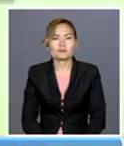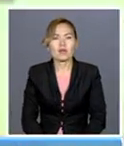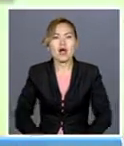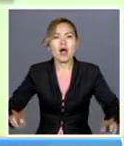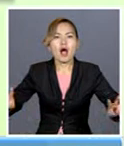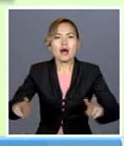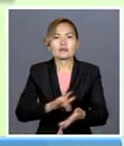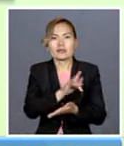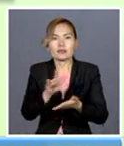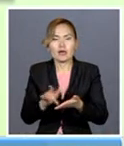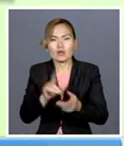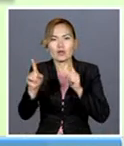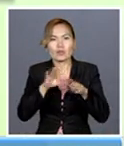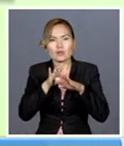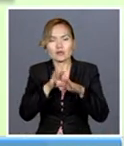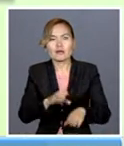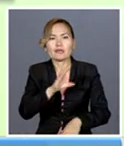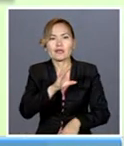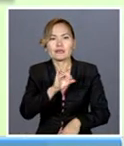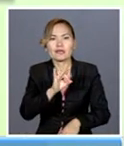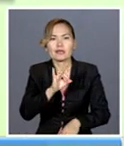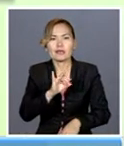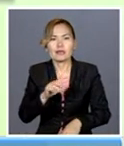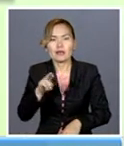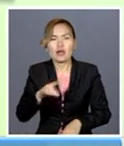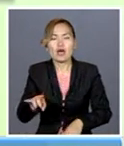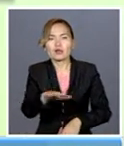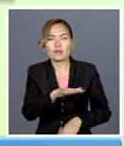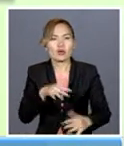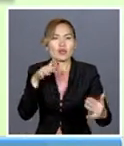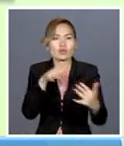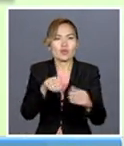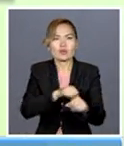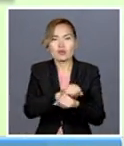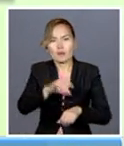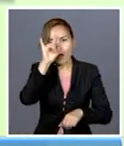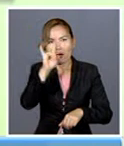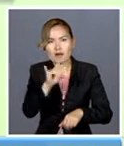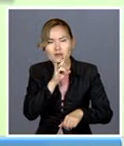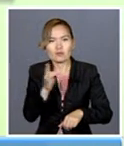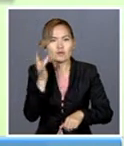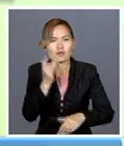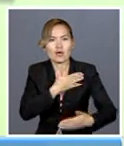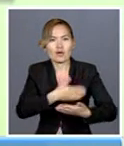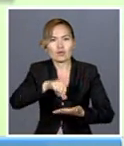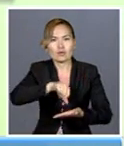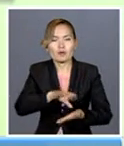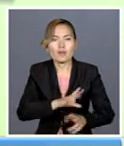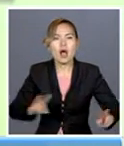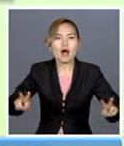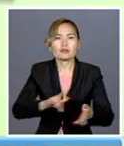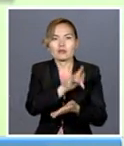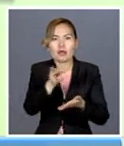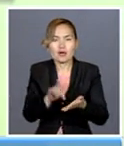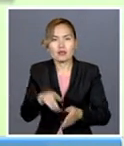Астана процесі жаңа формат ретінде қарастырылып отыр. Өйткені Женева процесі көп мәселеде тұралап қалды. Астанаға алғашқыда тым үлкен үміт